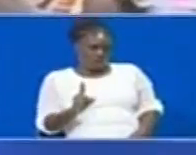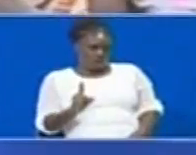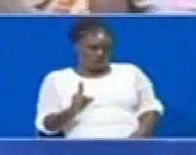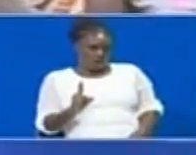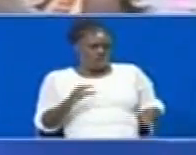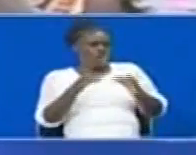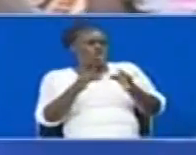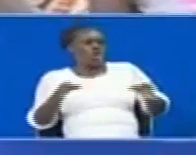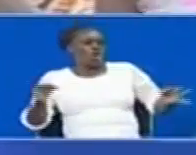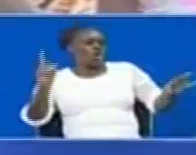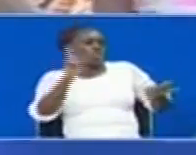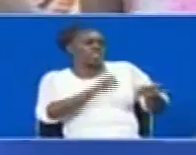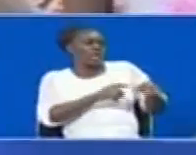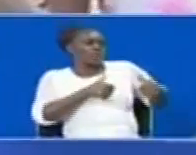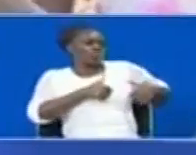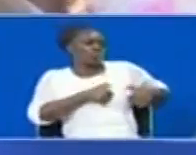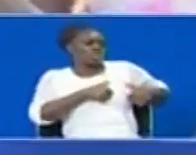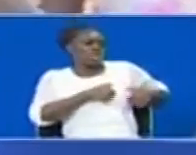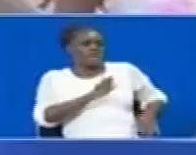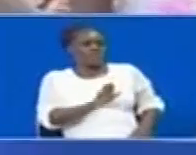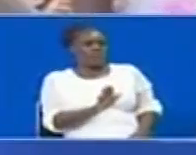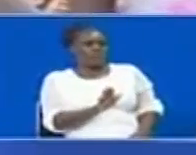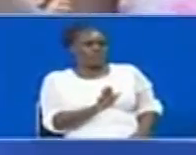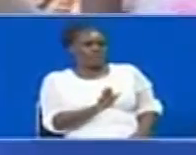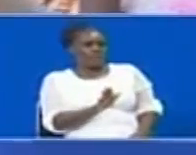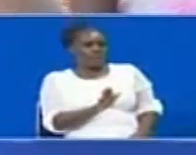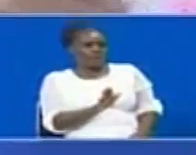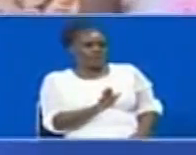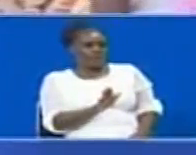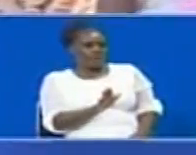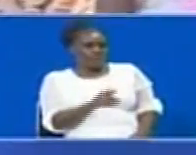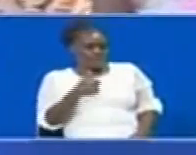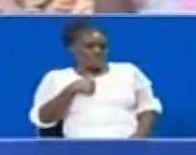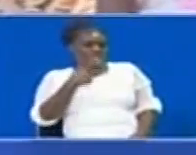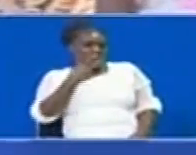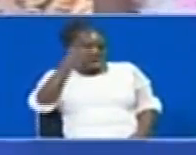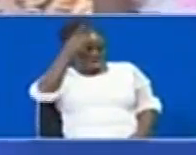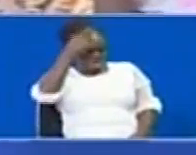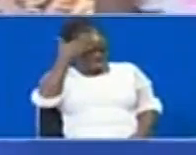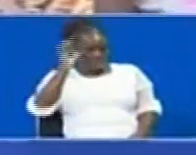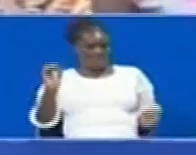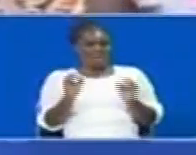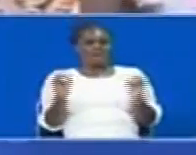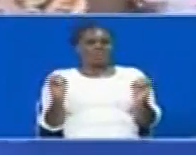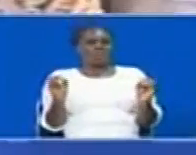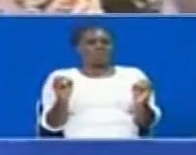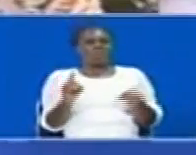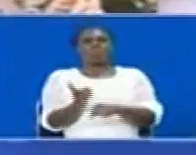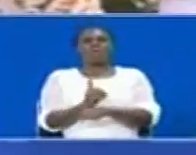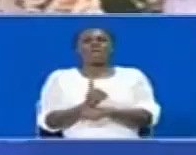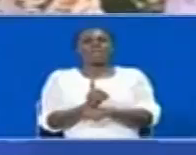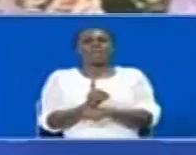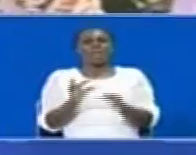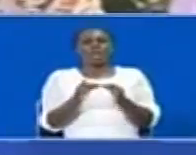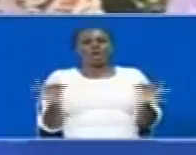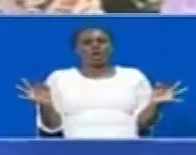kwa muda mrefu. Si mimi kama mjazi, sijui ni muda utaanzia kwa kiasi